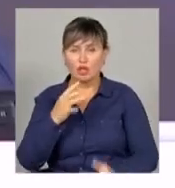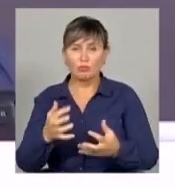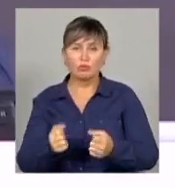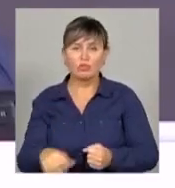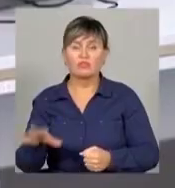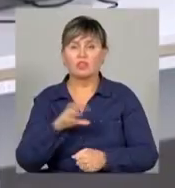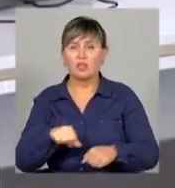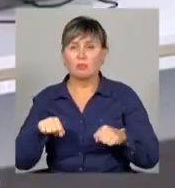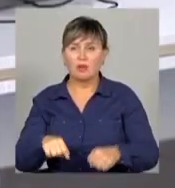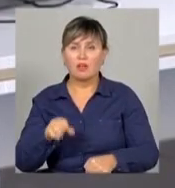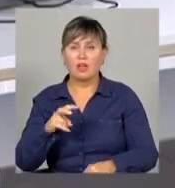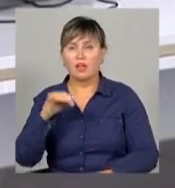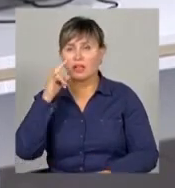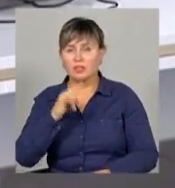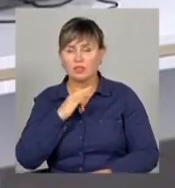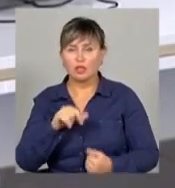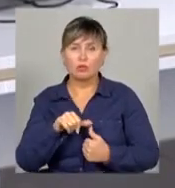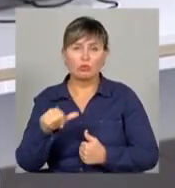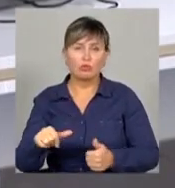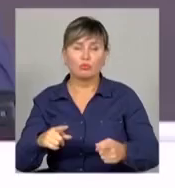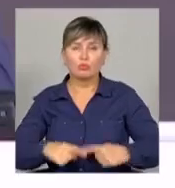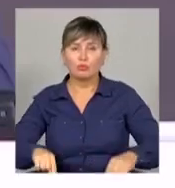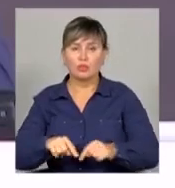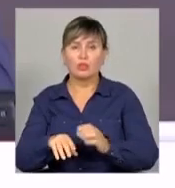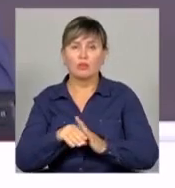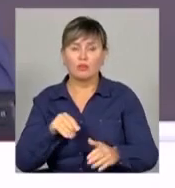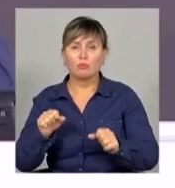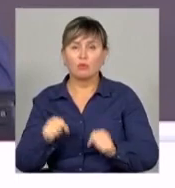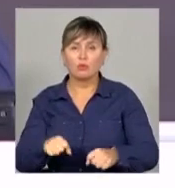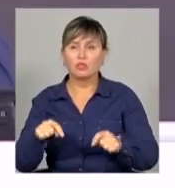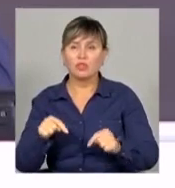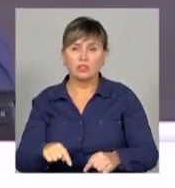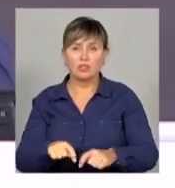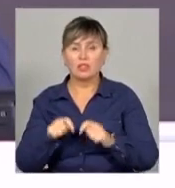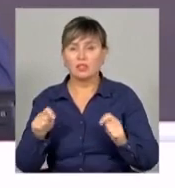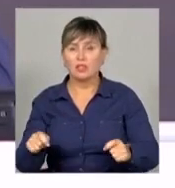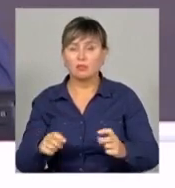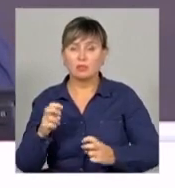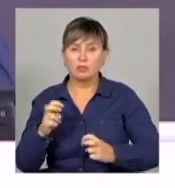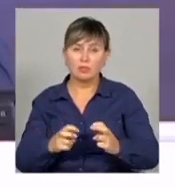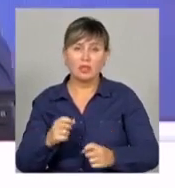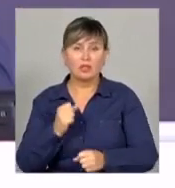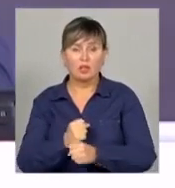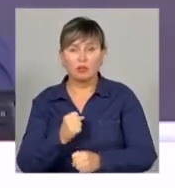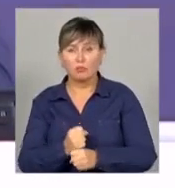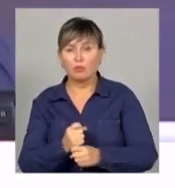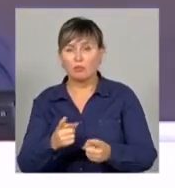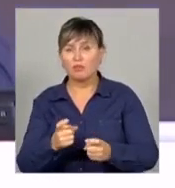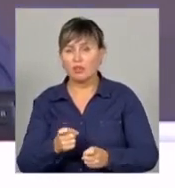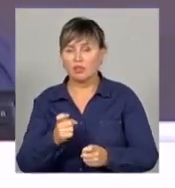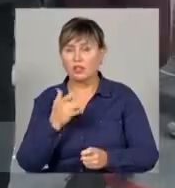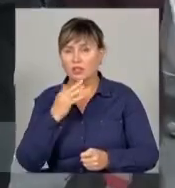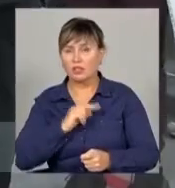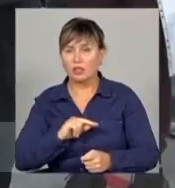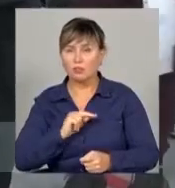все же права, как и казахстанцы, кроме участвовать на выборах. Они могут здесь создать предприятие, работать, привлекать иностранную рабочую